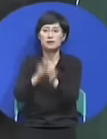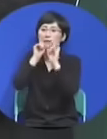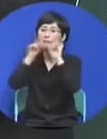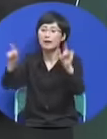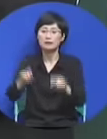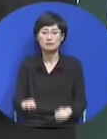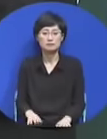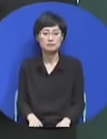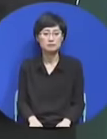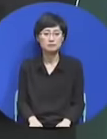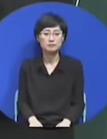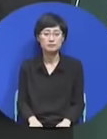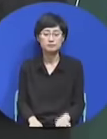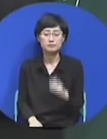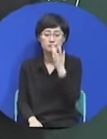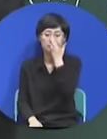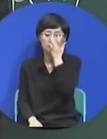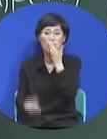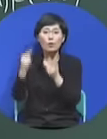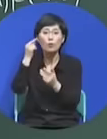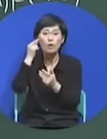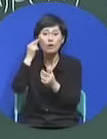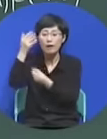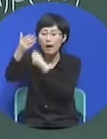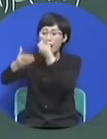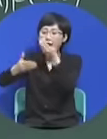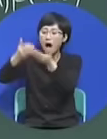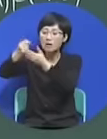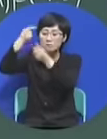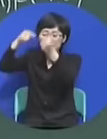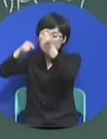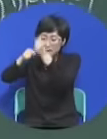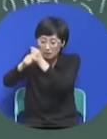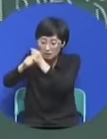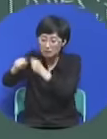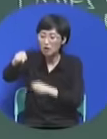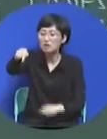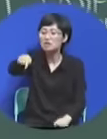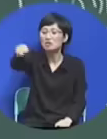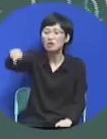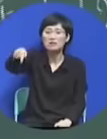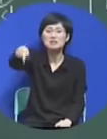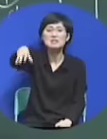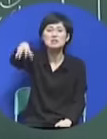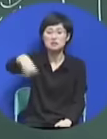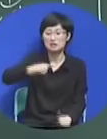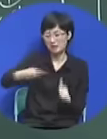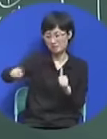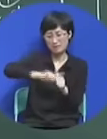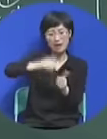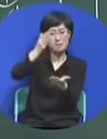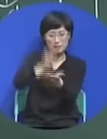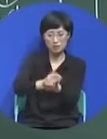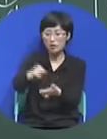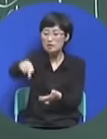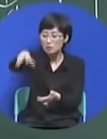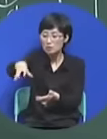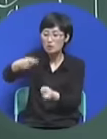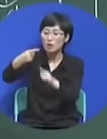进行最后训练的时候，告诉他们，我离开这个教会的时候，没有不要一个人跟着我来。 나중에 이렇게 말했어요. 后来这样说。 하나님의 뜻이 너희들은 여기에서 교회를 살리는 거고 나는 거기 가서 살리는